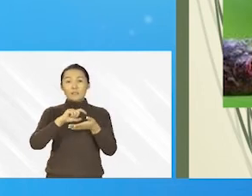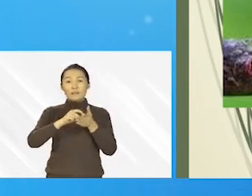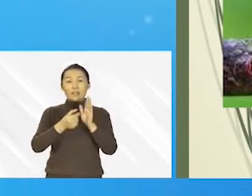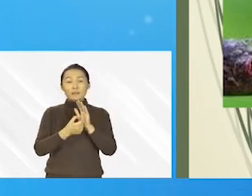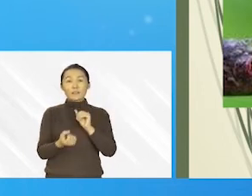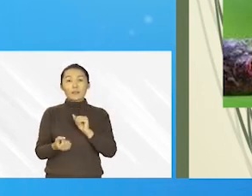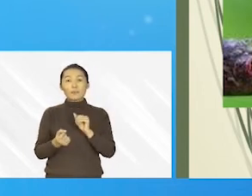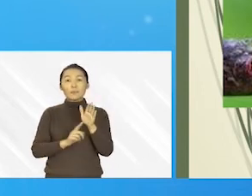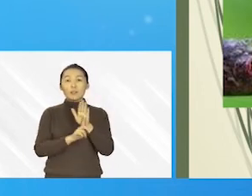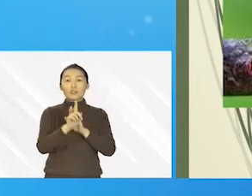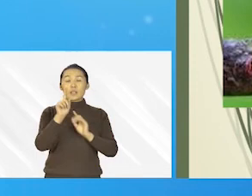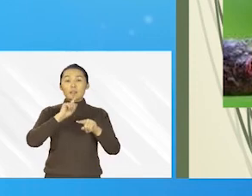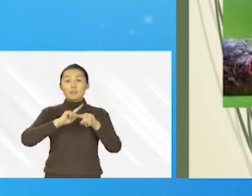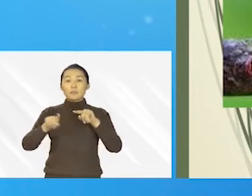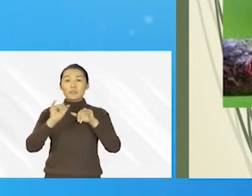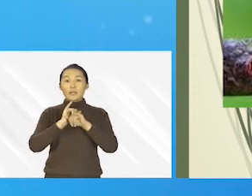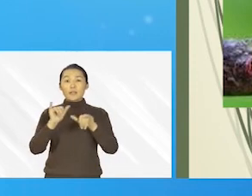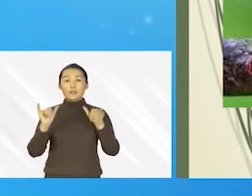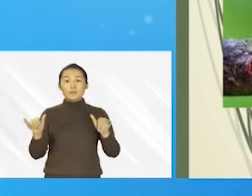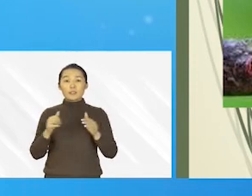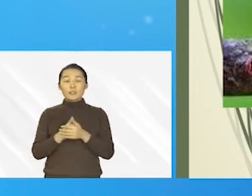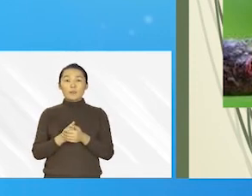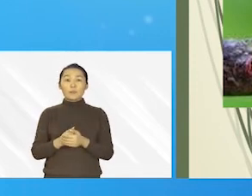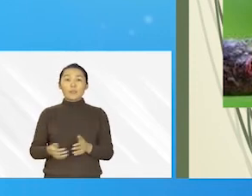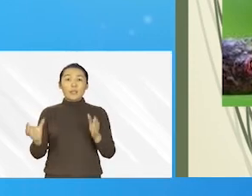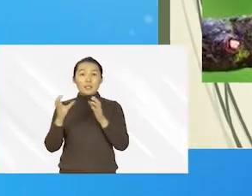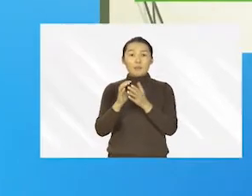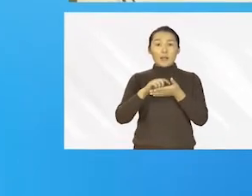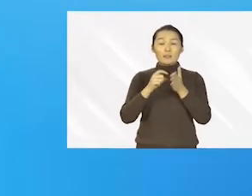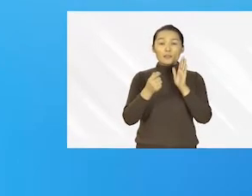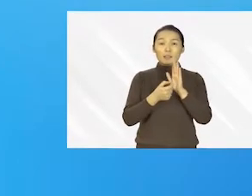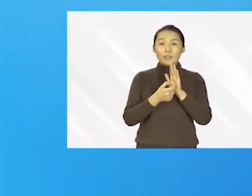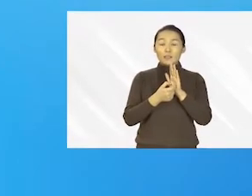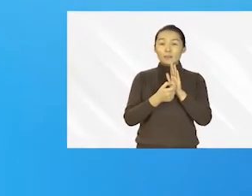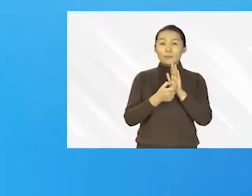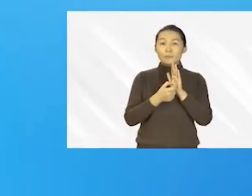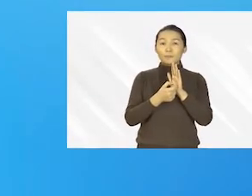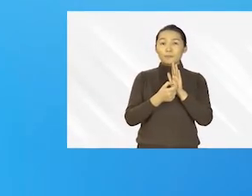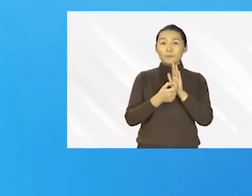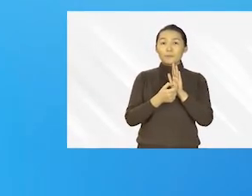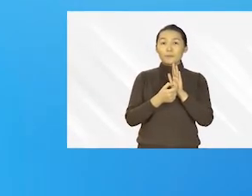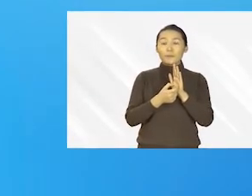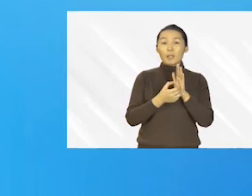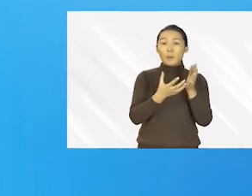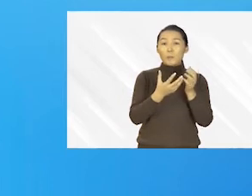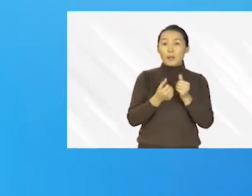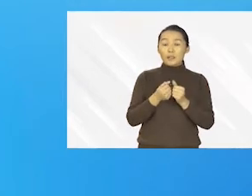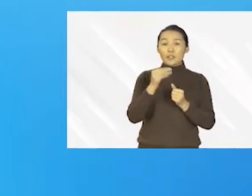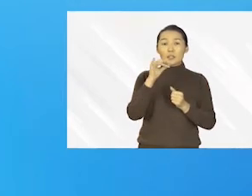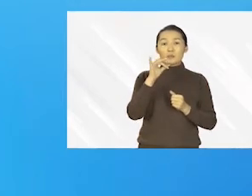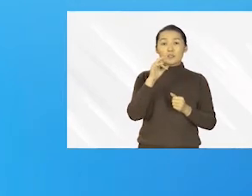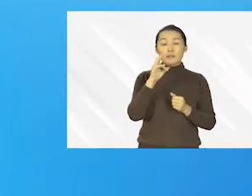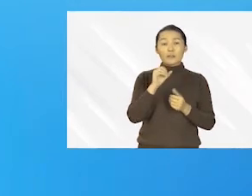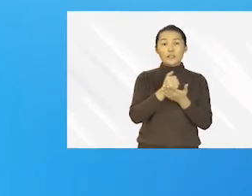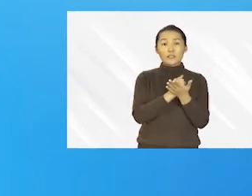начинается быстрое развитие, и маленькие клетки буквально поглощают жировые